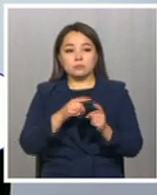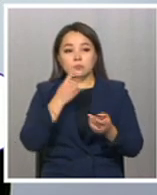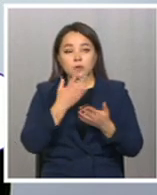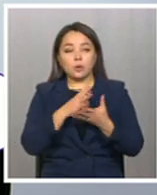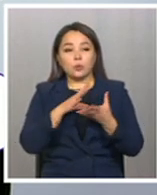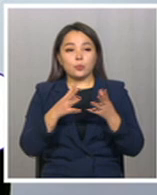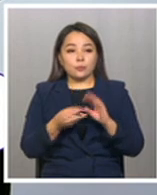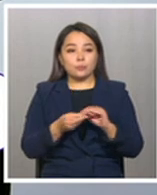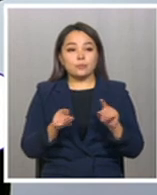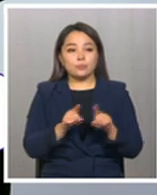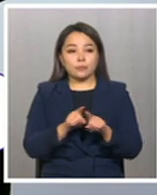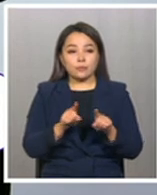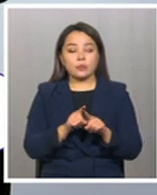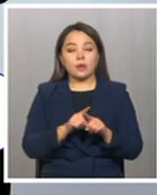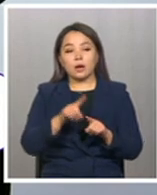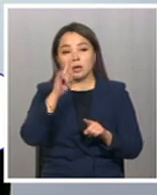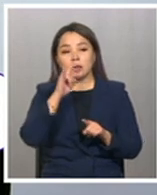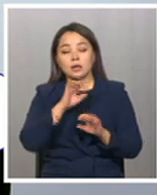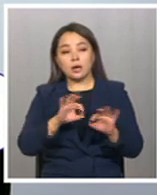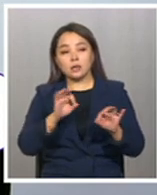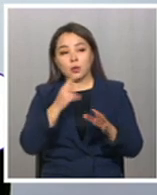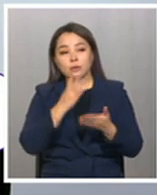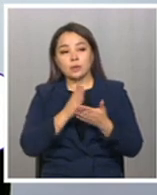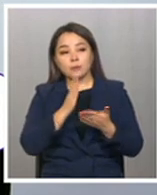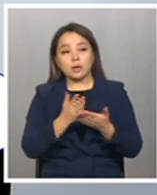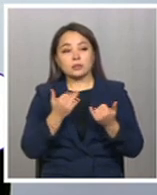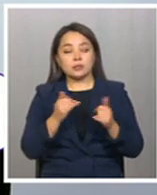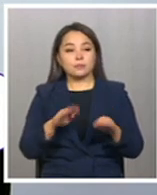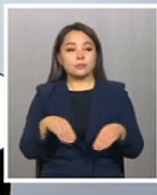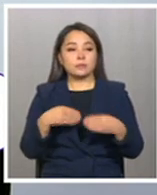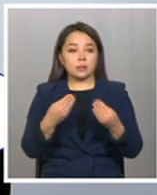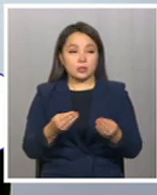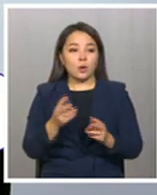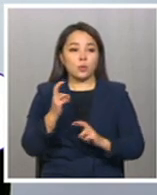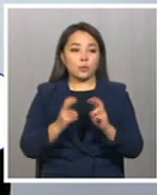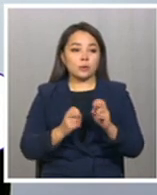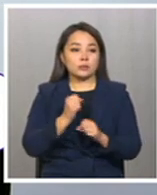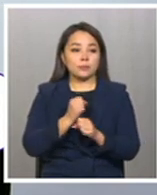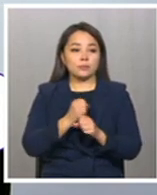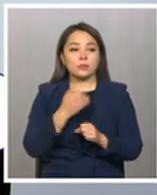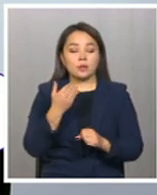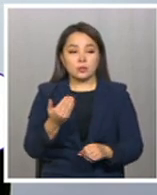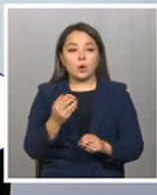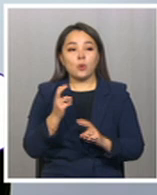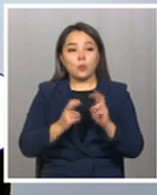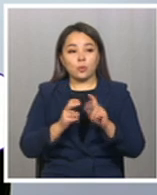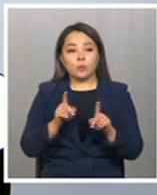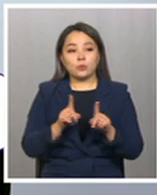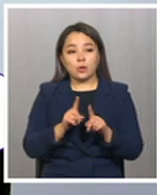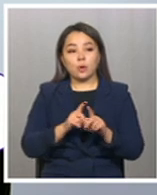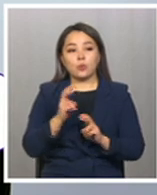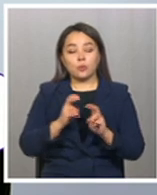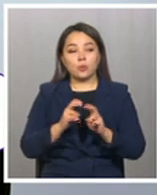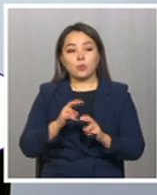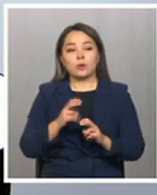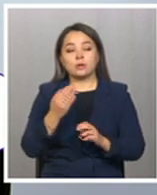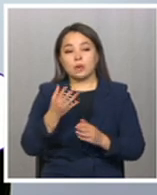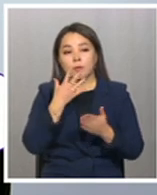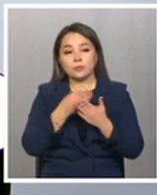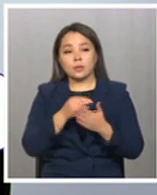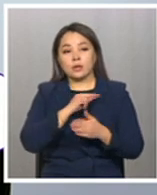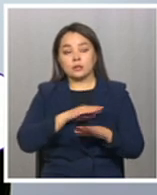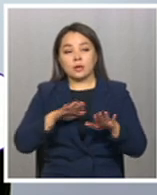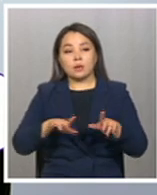бойынша қарастырып өтсек. Алдарыңызда беріліп тұрған өнеркәсіп, яғни өндіруші және өңдеуші өнеркәсіптен тұратындығын білесіздер.